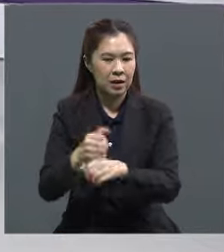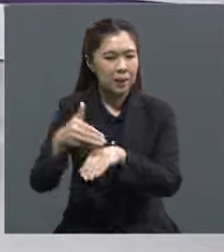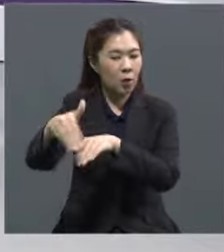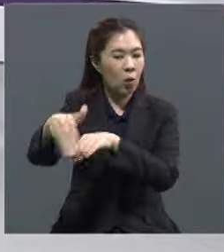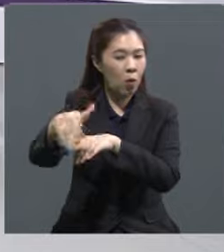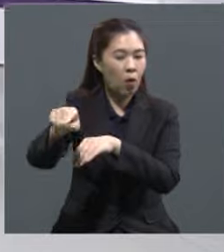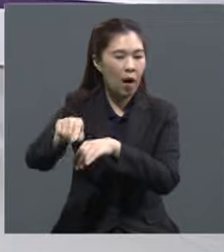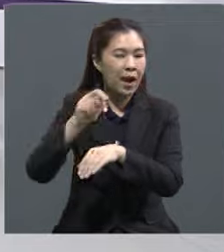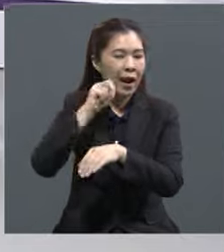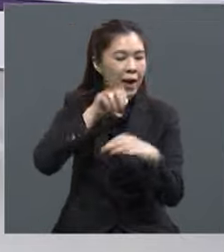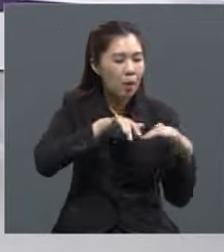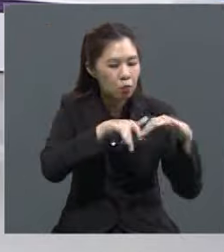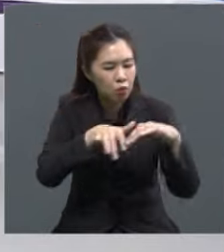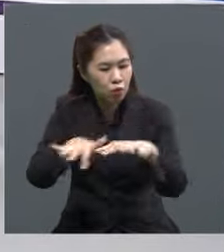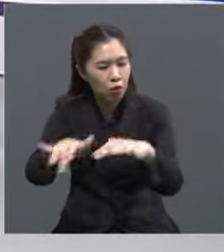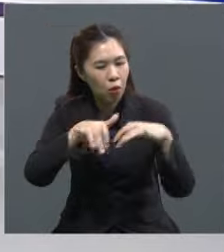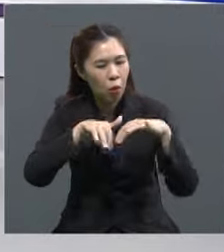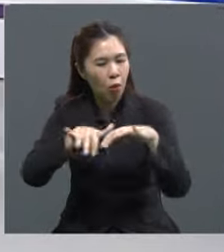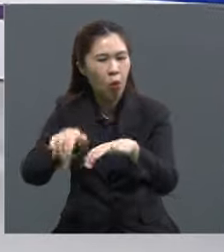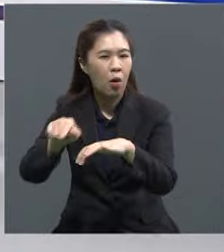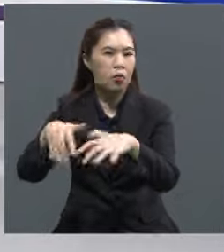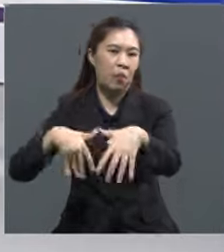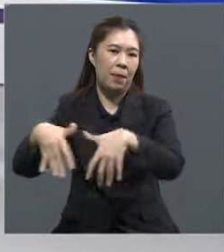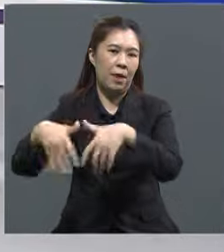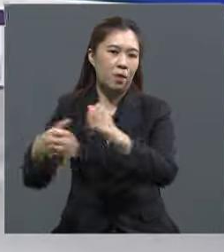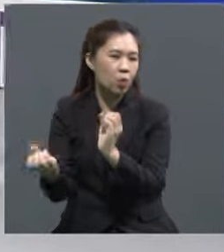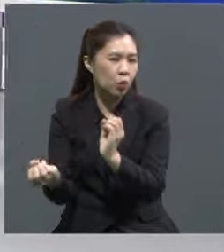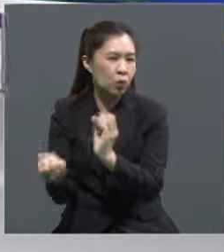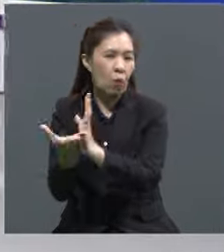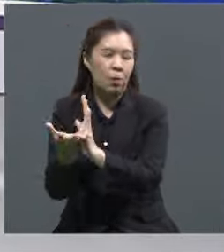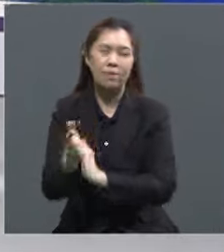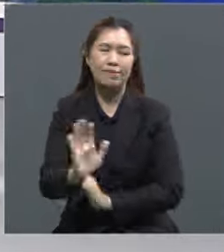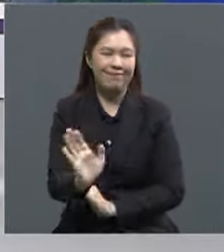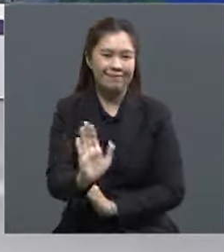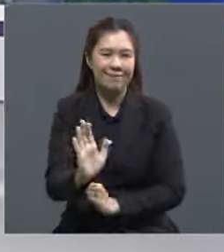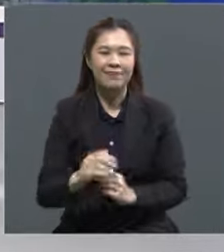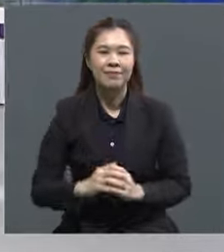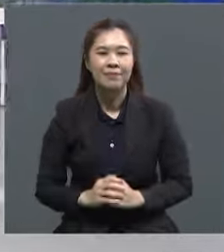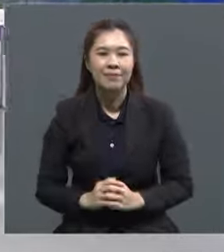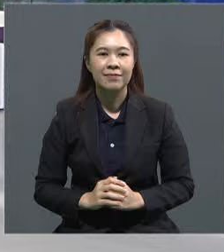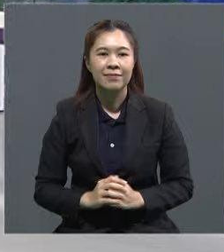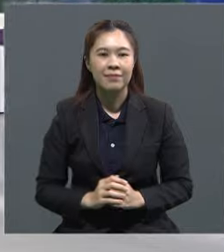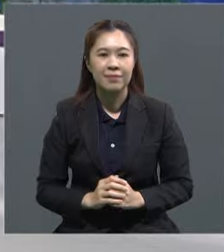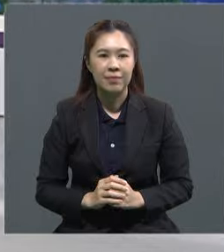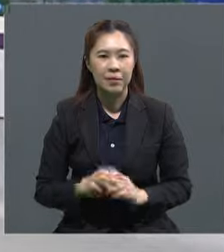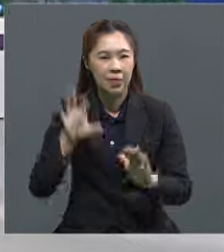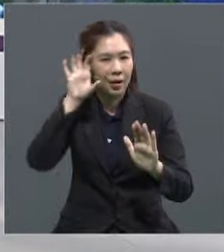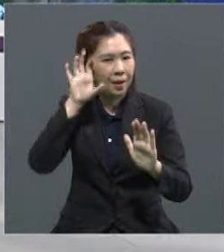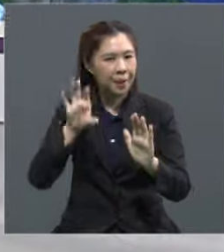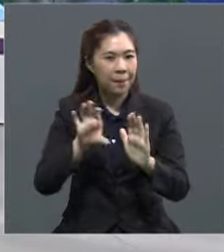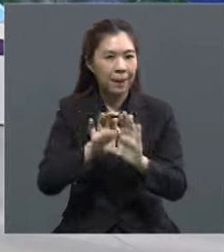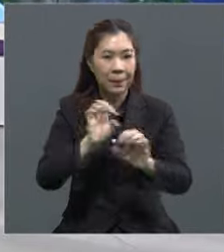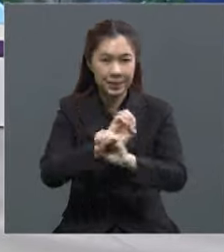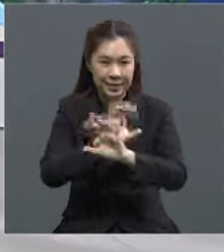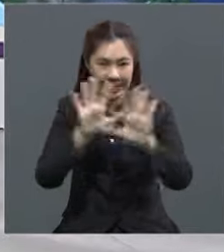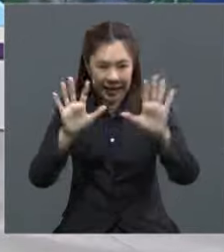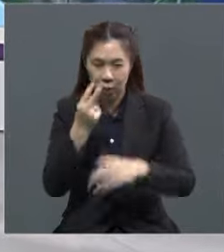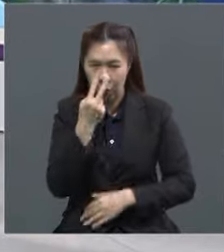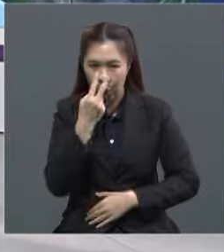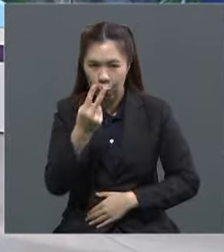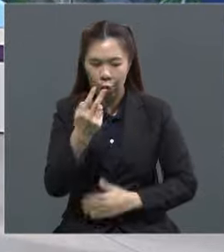พยาให้น้อยที่สุดที่จะให้เกิดผลกระทบต่อพี่น้องประชาชนน้อยที่สุดตรงนี้ครับใช่ค่ะเพราะฉะนั้นถ้าเกิดว่าจะให้เห็นภาพชัดเจนขอภาพเปรียบเทียบกัน